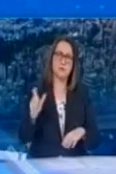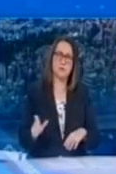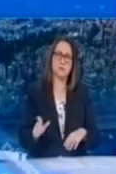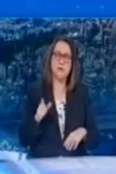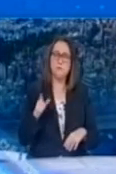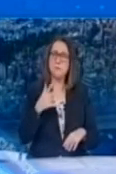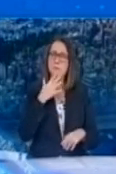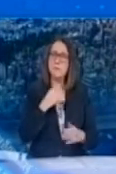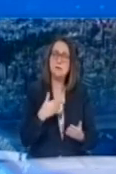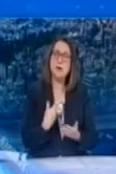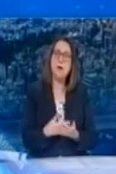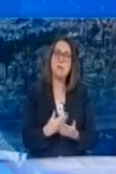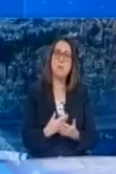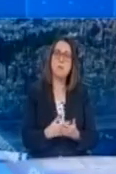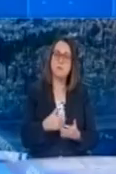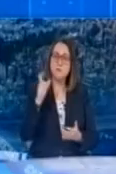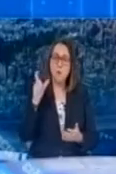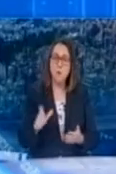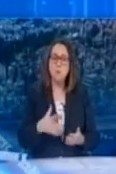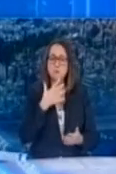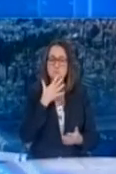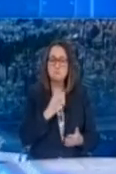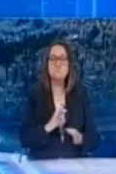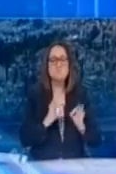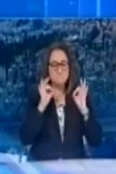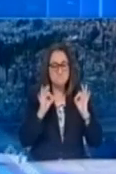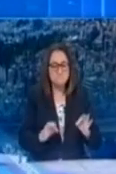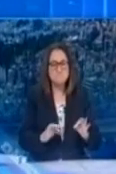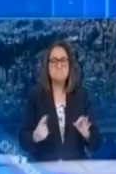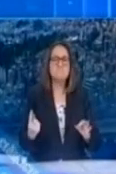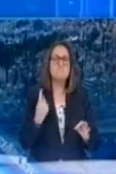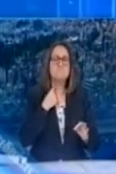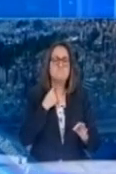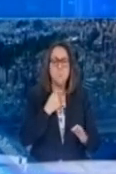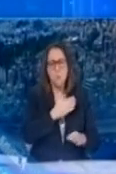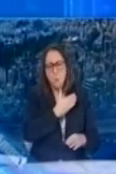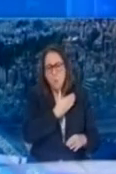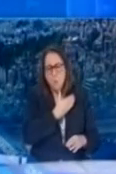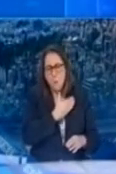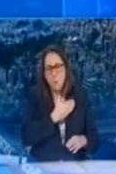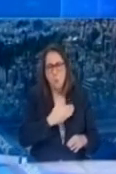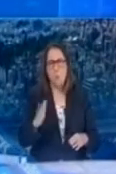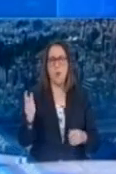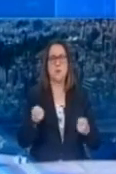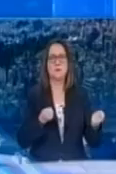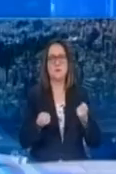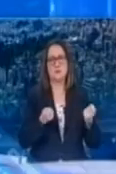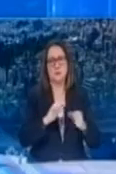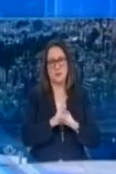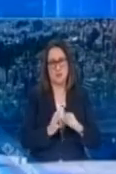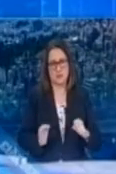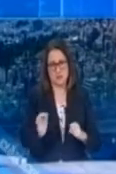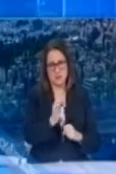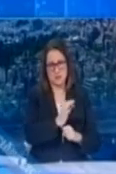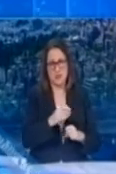επειδή αδράνησε, τόνισε ο πρόεδρος του ΣΥΡΙΖΑ, θέτοντας ως προϋποθέσεις για τη συνένεσή του το πάγωμα νομοσχεδίων όπως